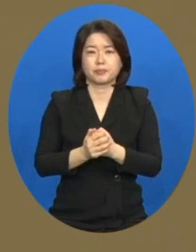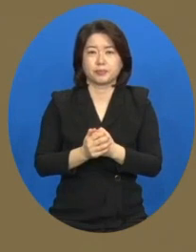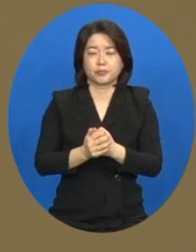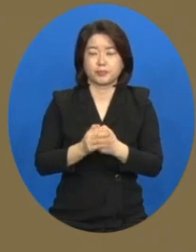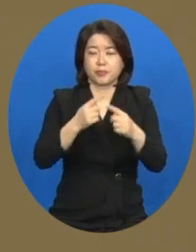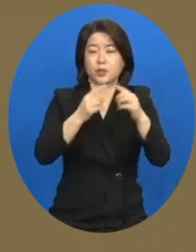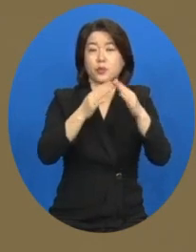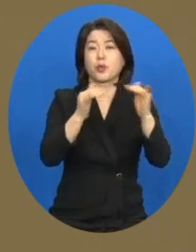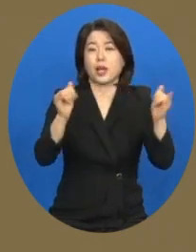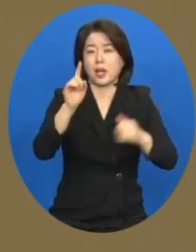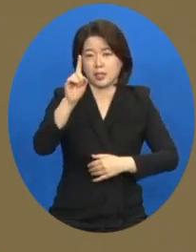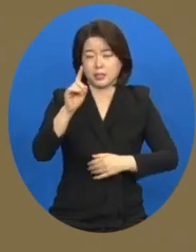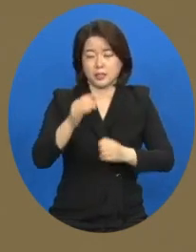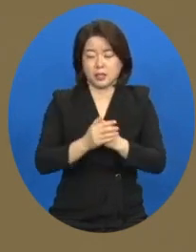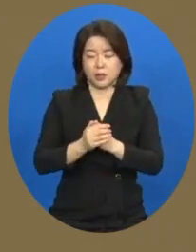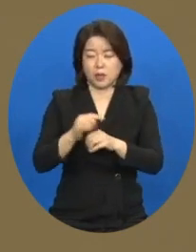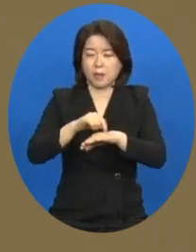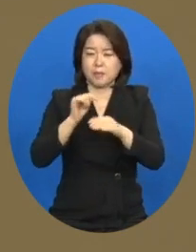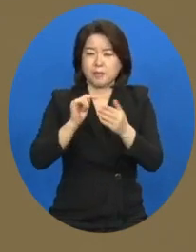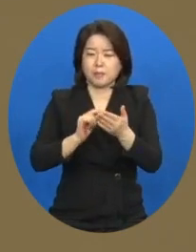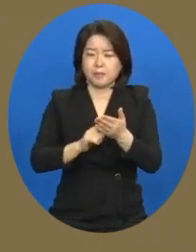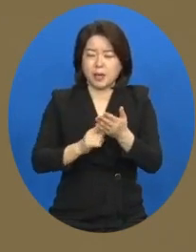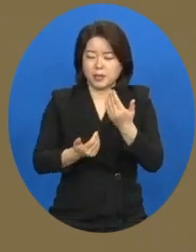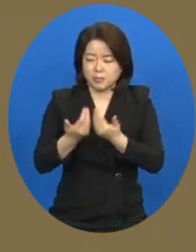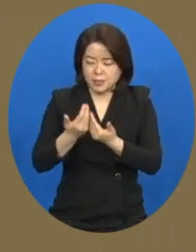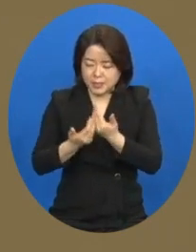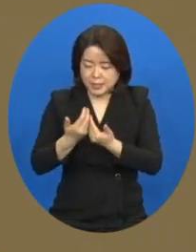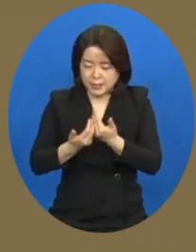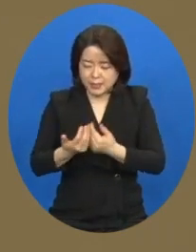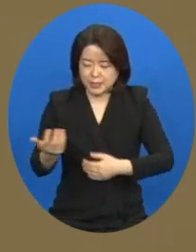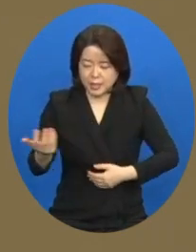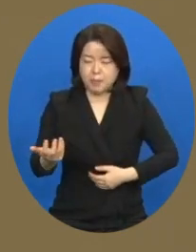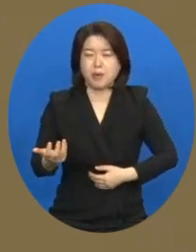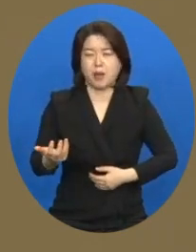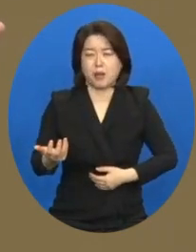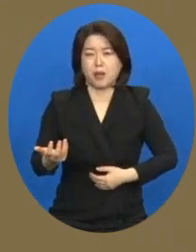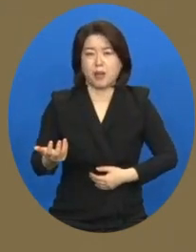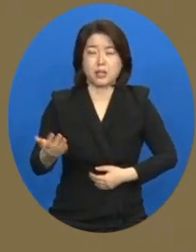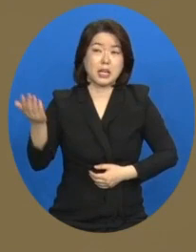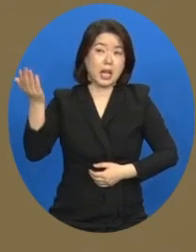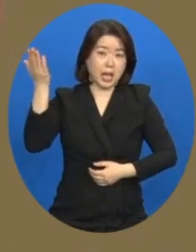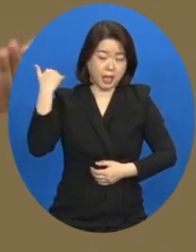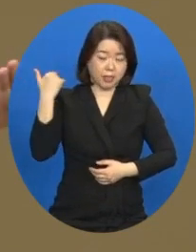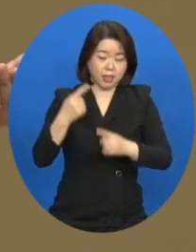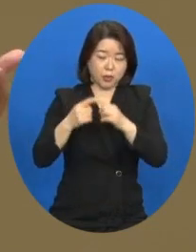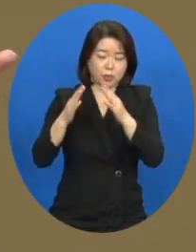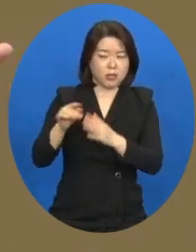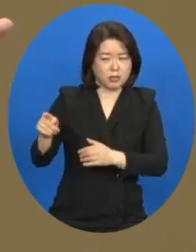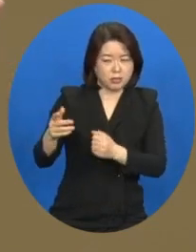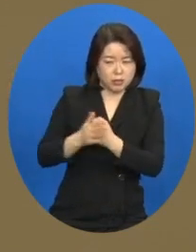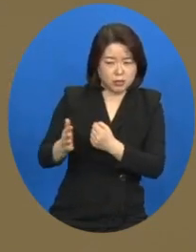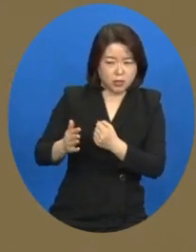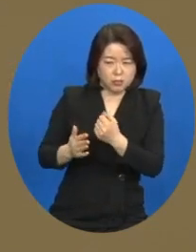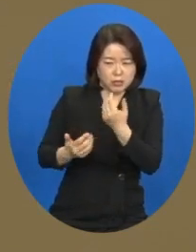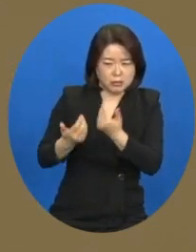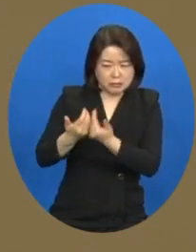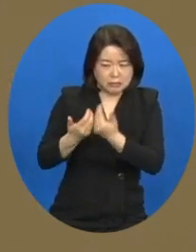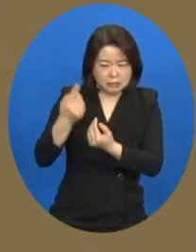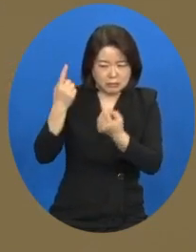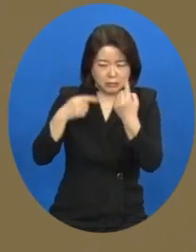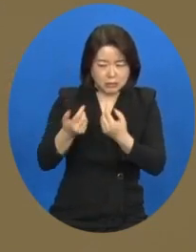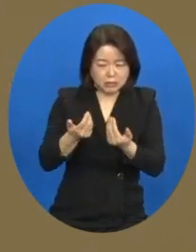교인 한 분과 너무 마음이 갈등이 생기고 아프고 그전 교회에도 그것 때문에 상처가 생겨서 교회를